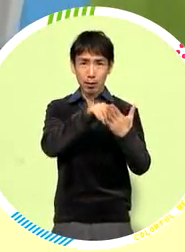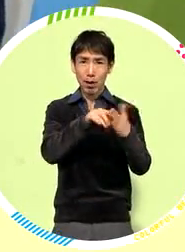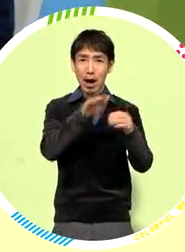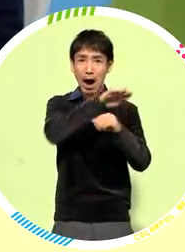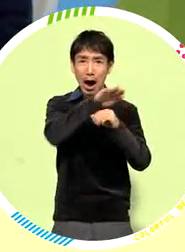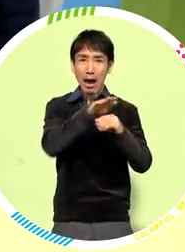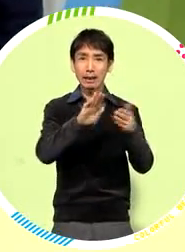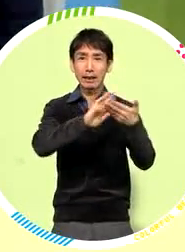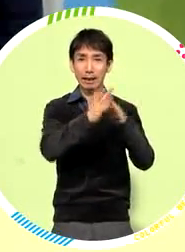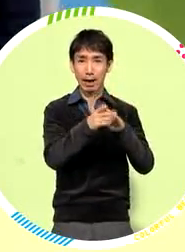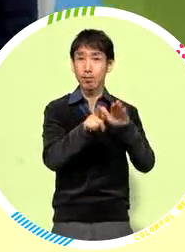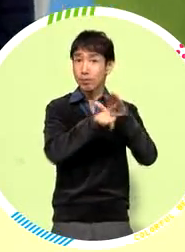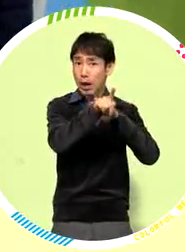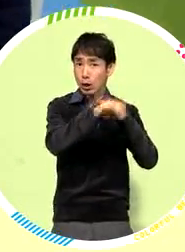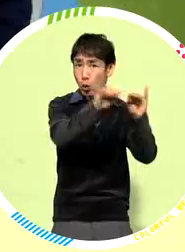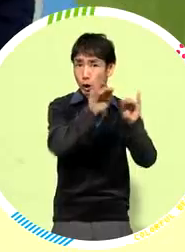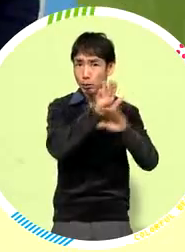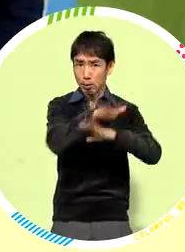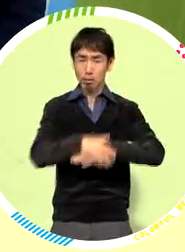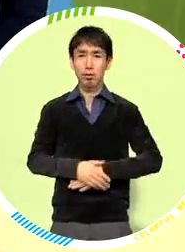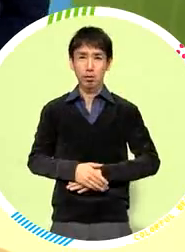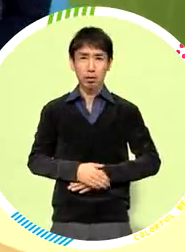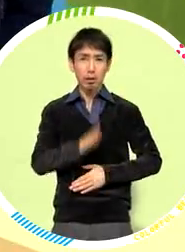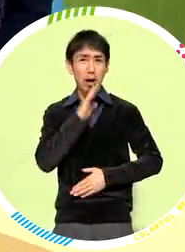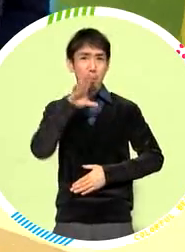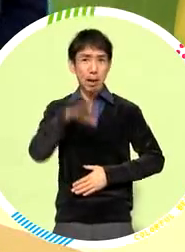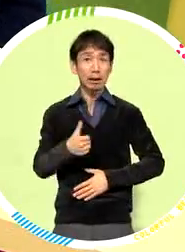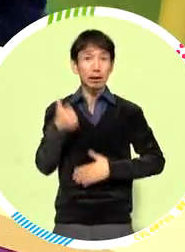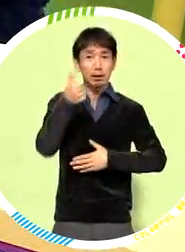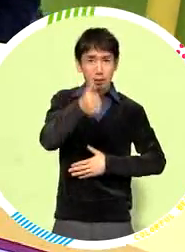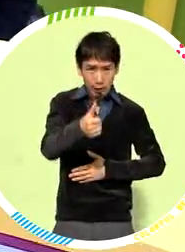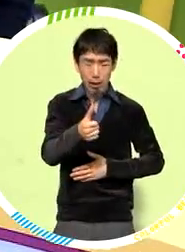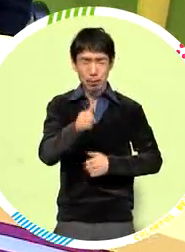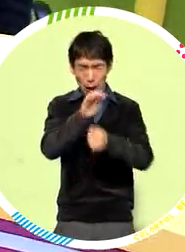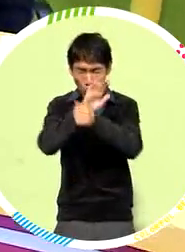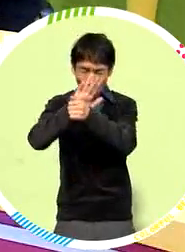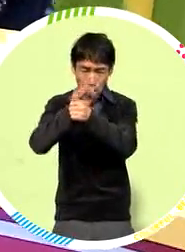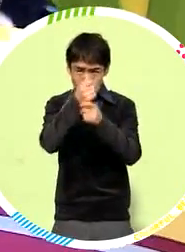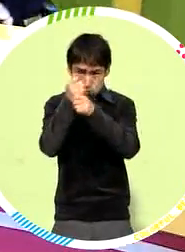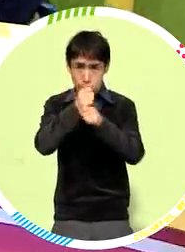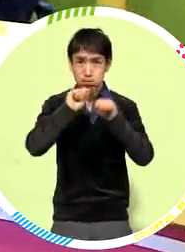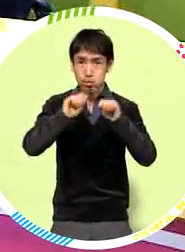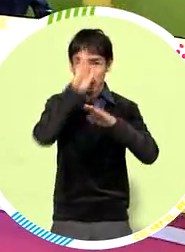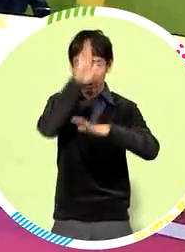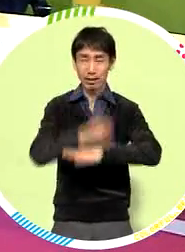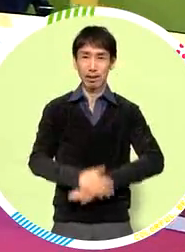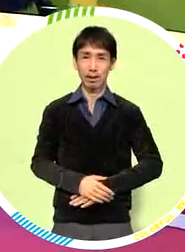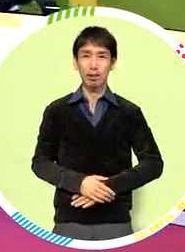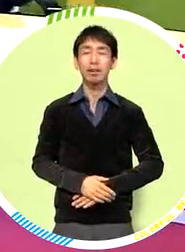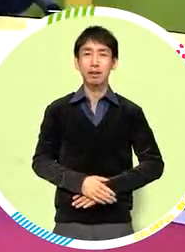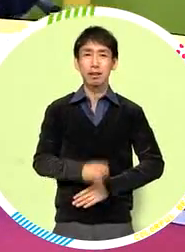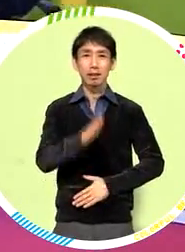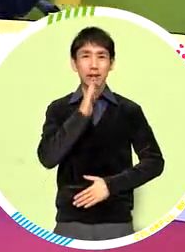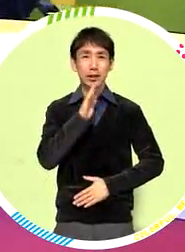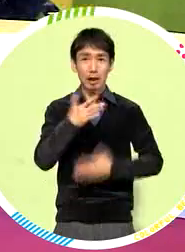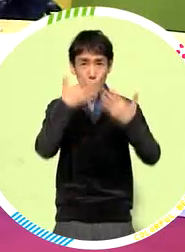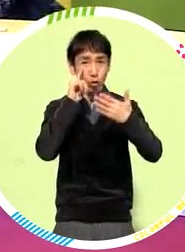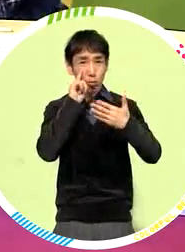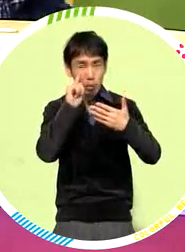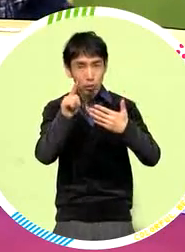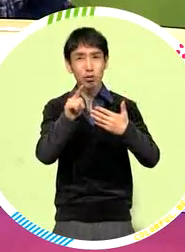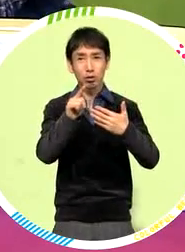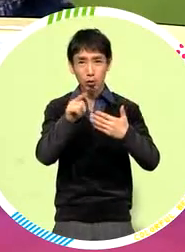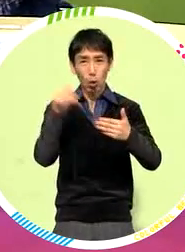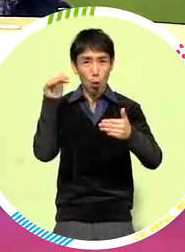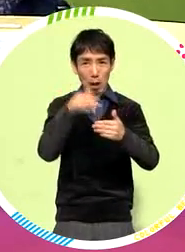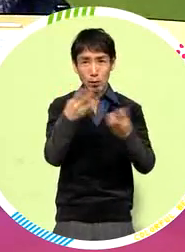です。ぜひね、会場で神奈川県チームの熱い戦いに応援をよろしくお願いします。 実際見るとますますファンが増えそうですよ ね。 そうです